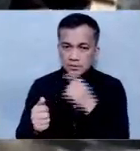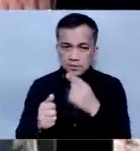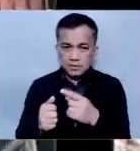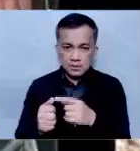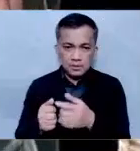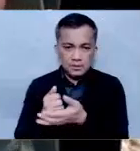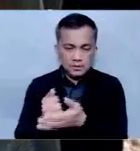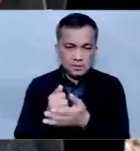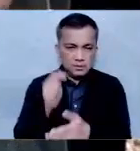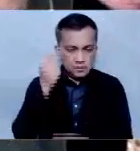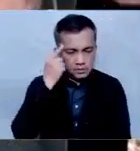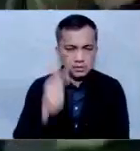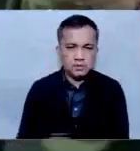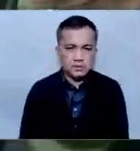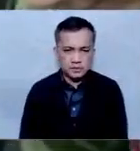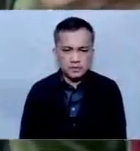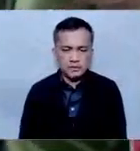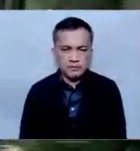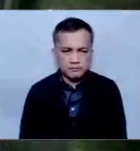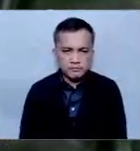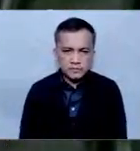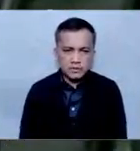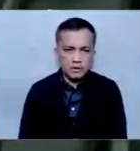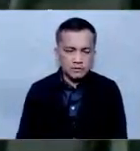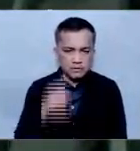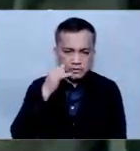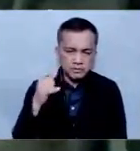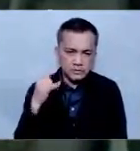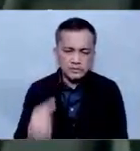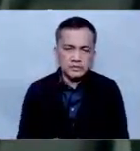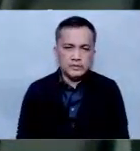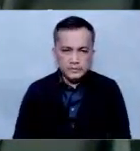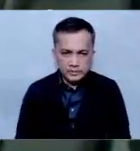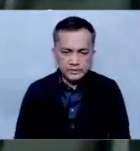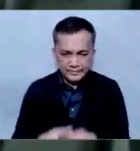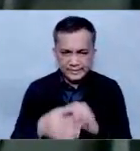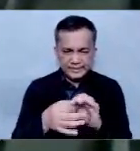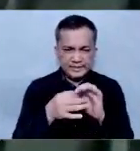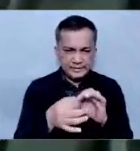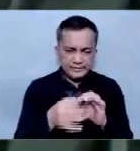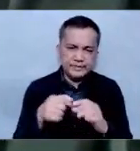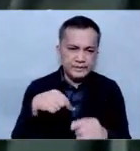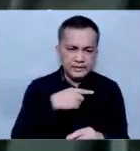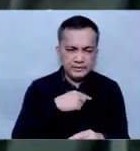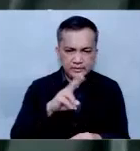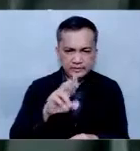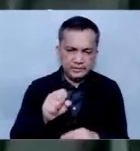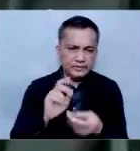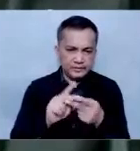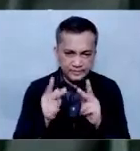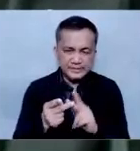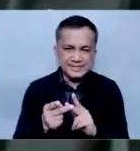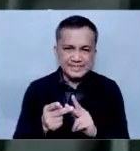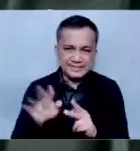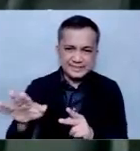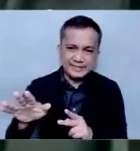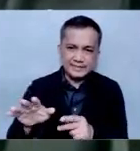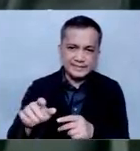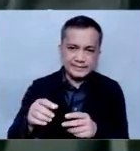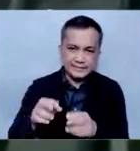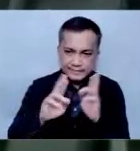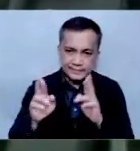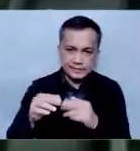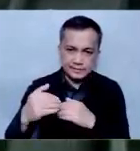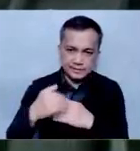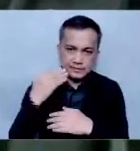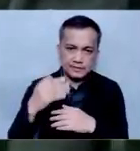ng gobyerno. But yesterday we also coordinated with our US counterparts and they are ready to send in their